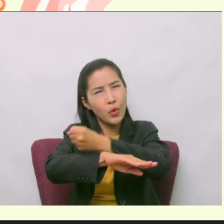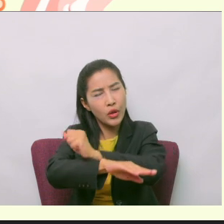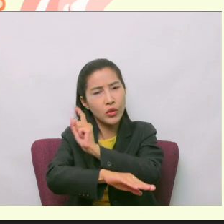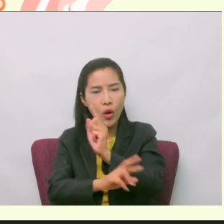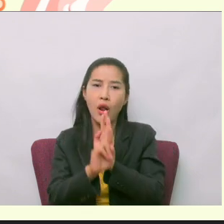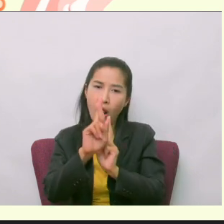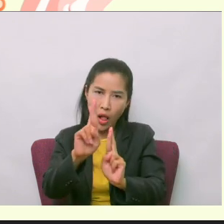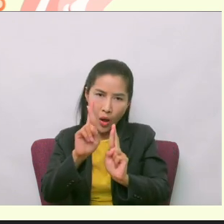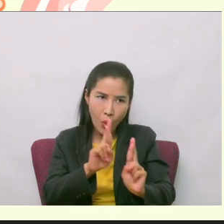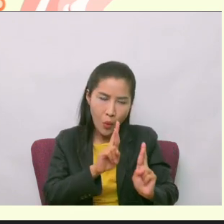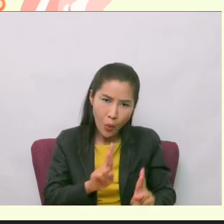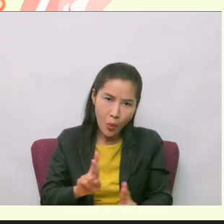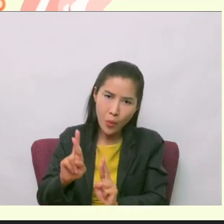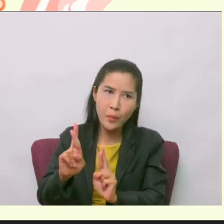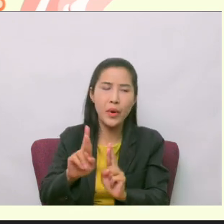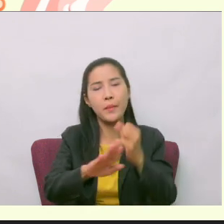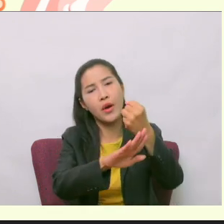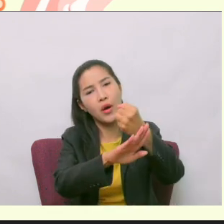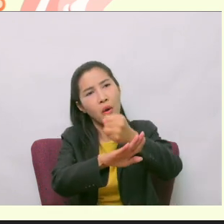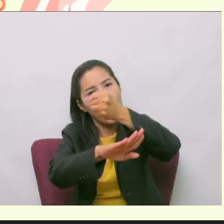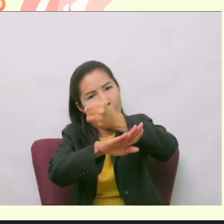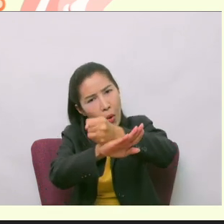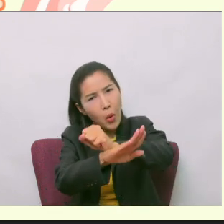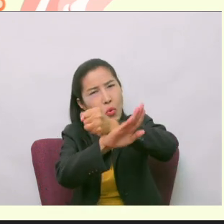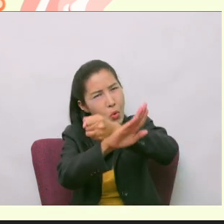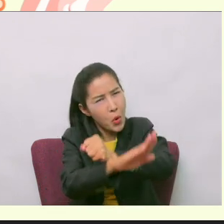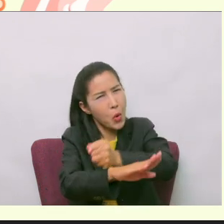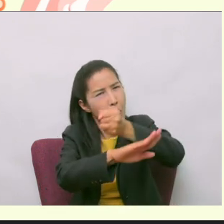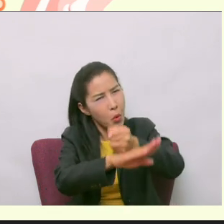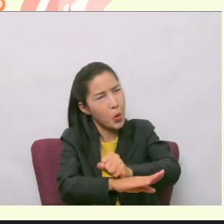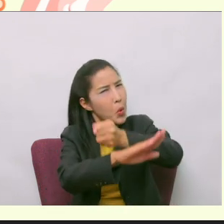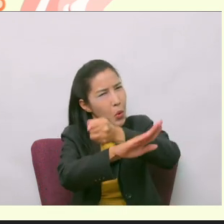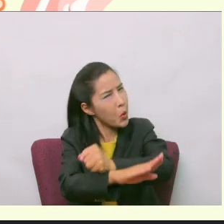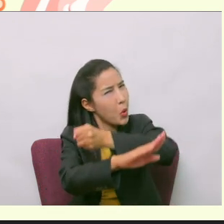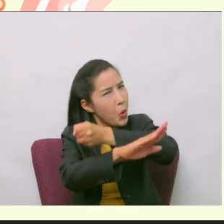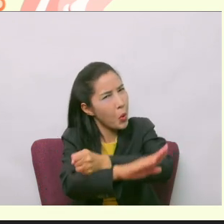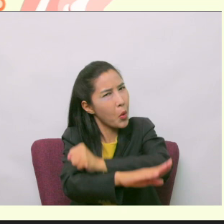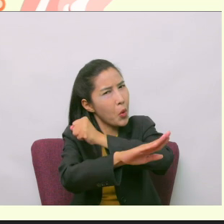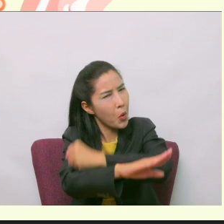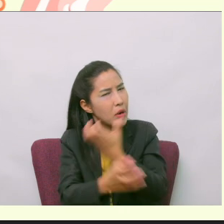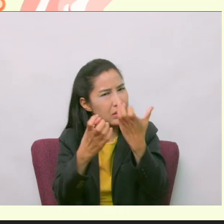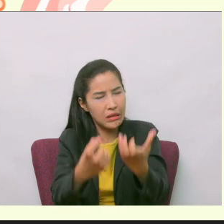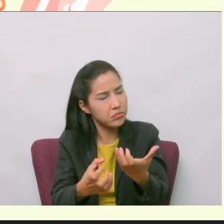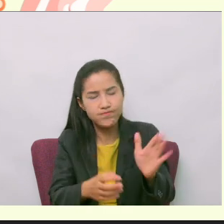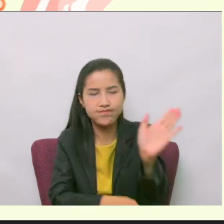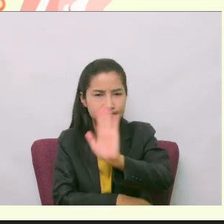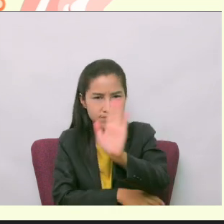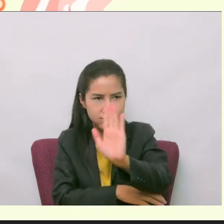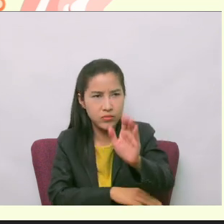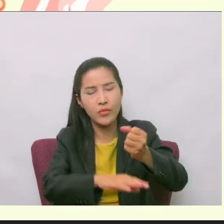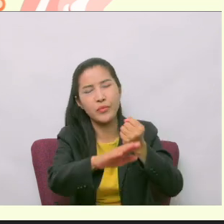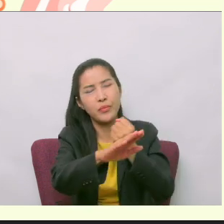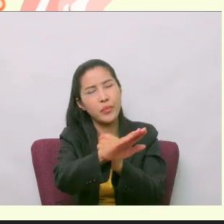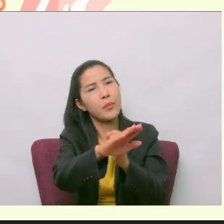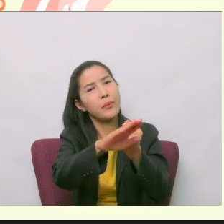ะเราจะไม่ประคบหรือว่ากดบริเวณนั้นนะคะโดยการออกแรงเราสามารถประคบได้รอบบริเวณข้